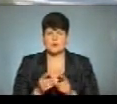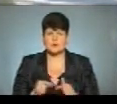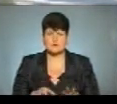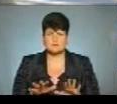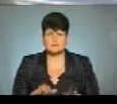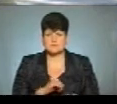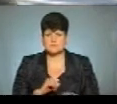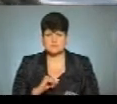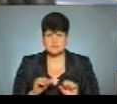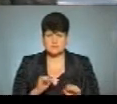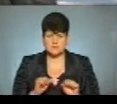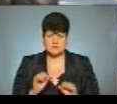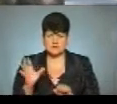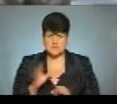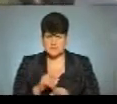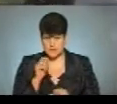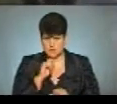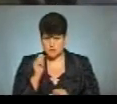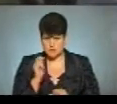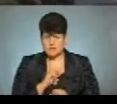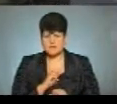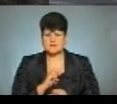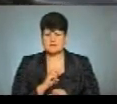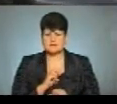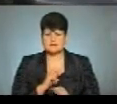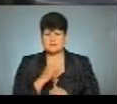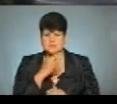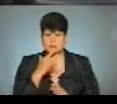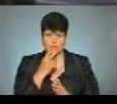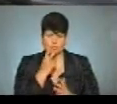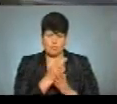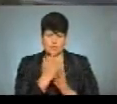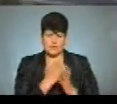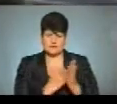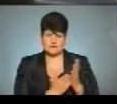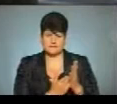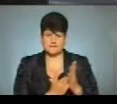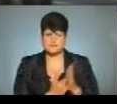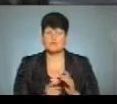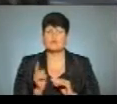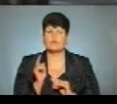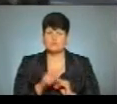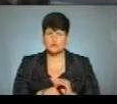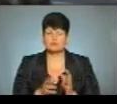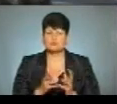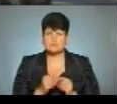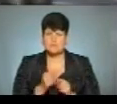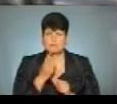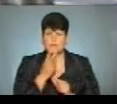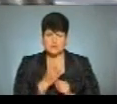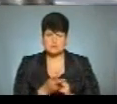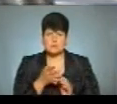органів місцевого самоврядування всієї України за рядом показників. В тому числі і за